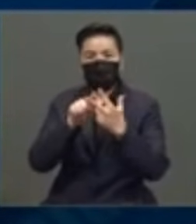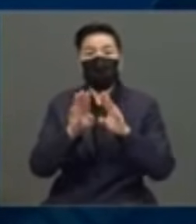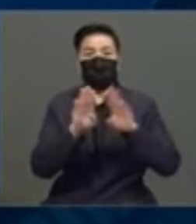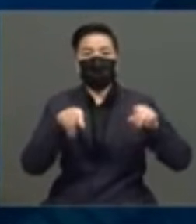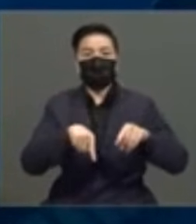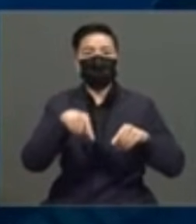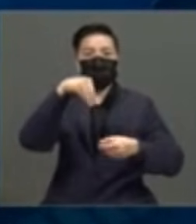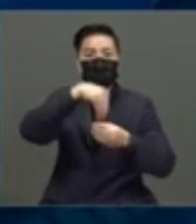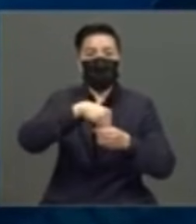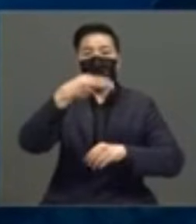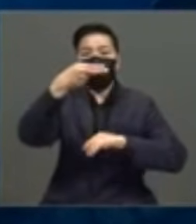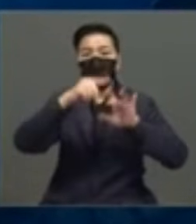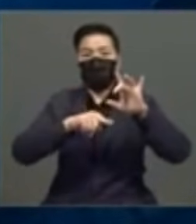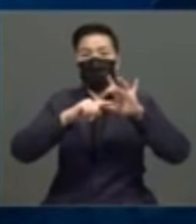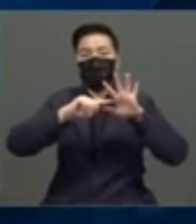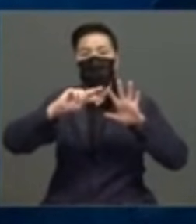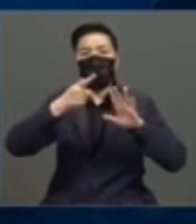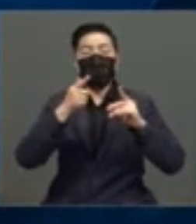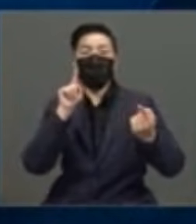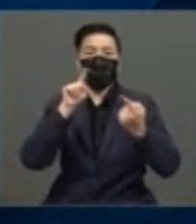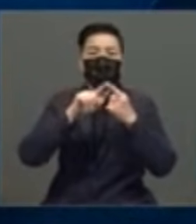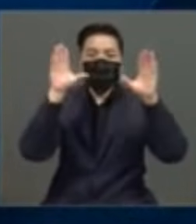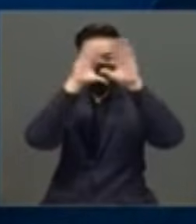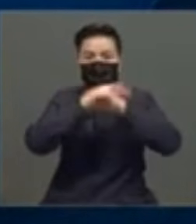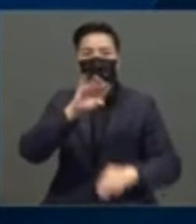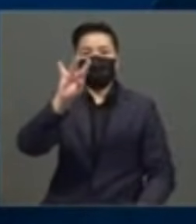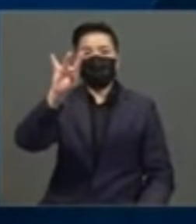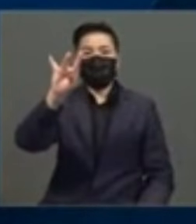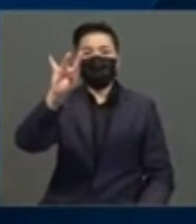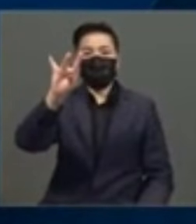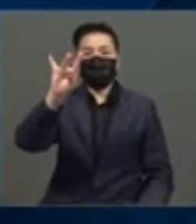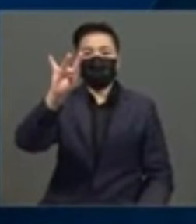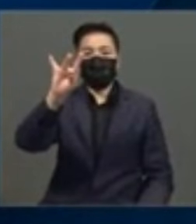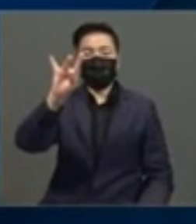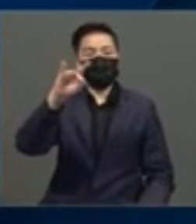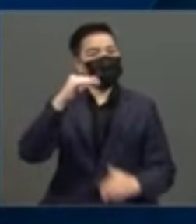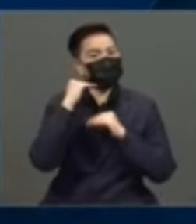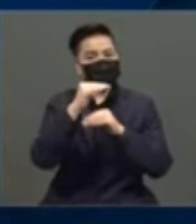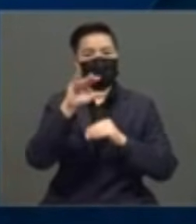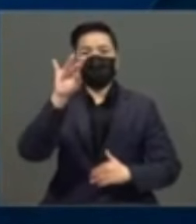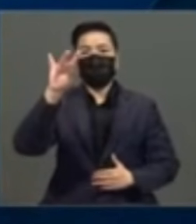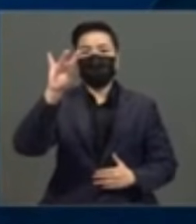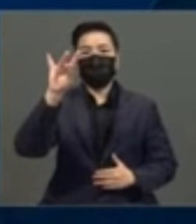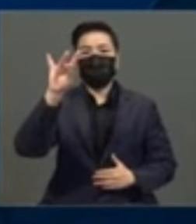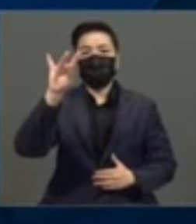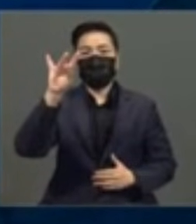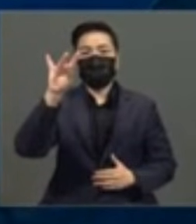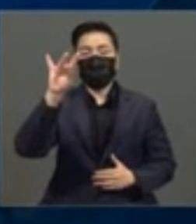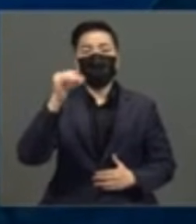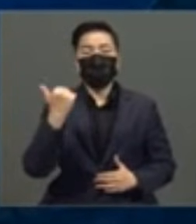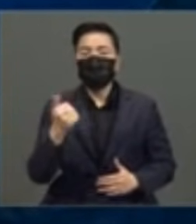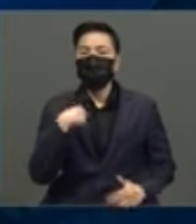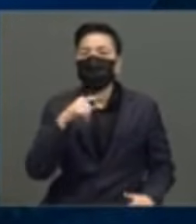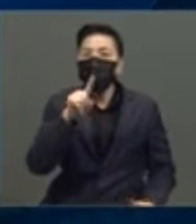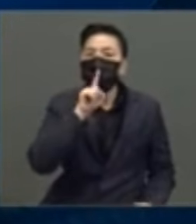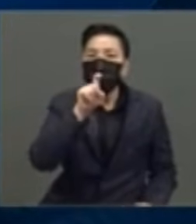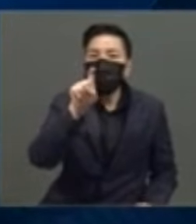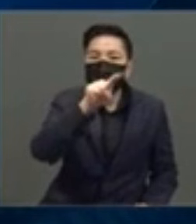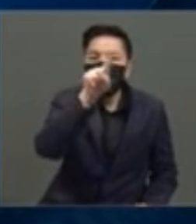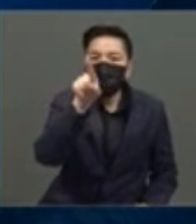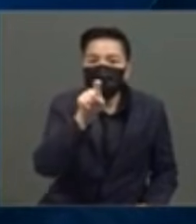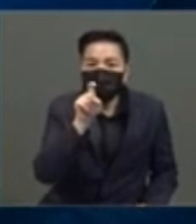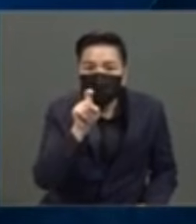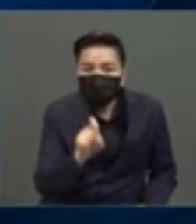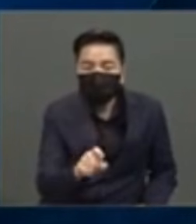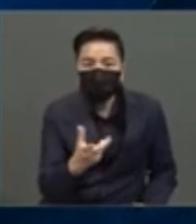จะเปิดได้แล้วเปิดได้ถึง2ทุ่มนะครับ20นาฬิกาเท่านั้นคำถามนี้ก็คือที่เกี่ยวข้องกับ